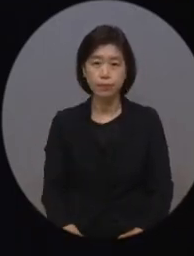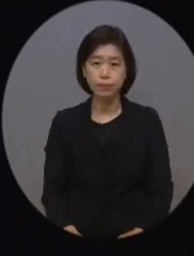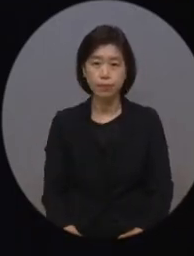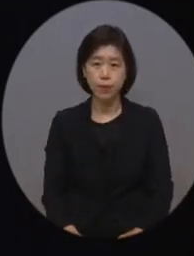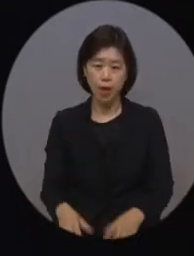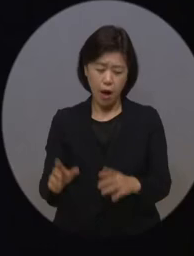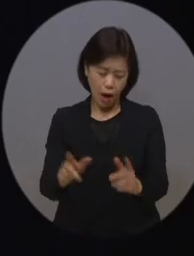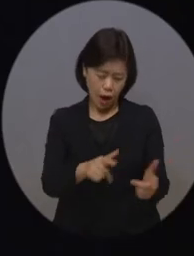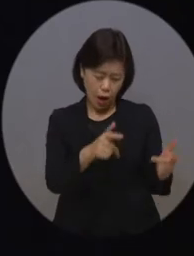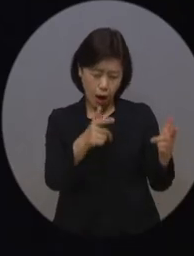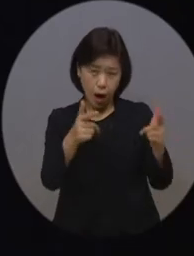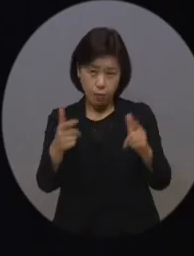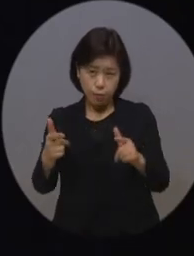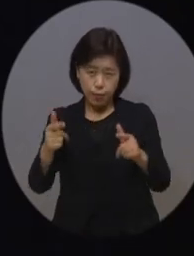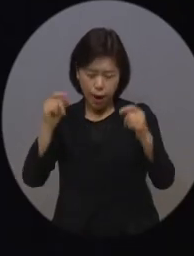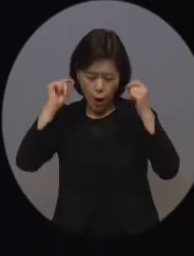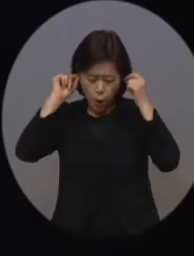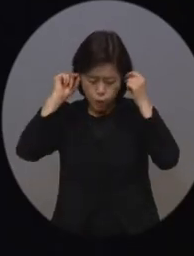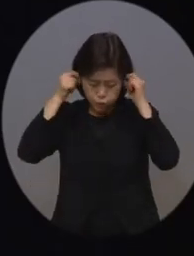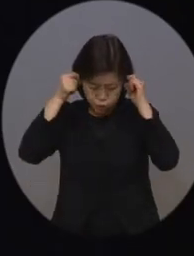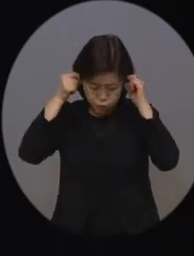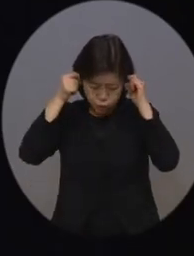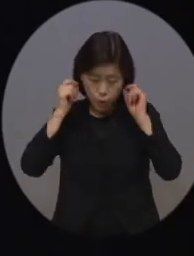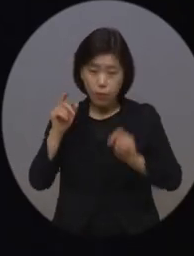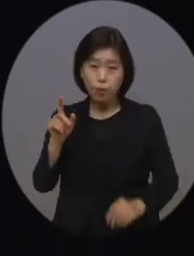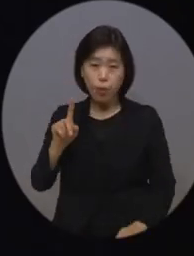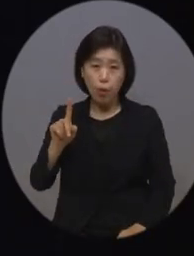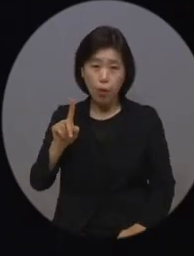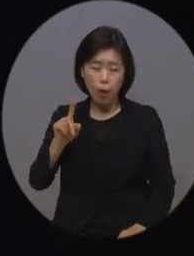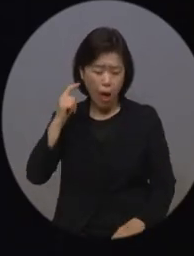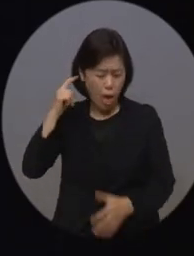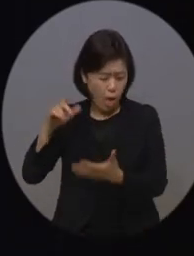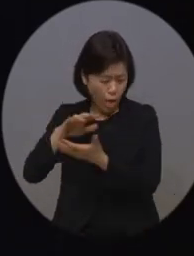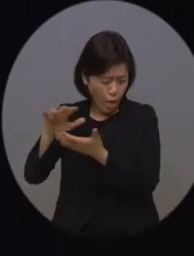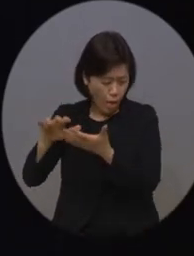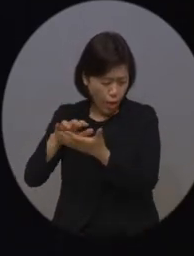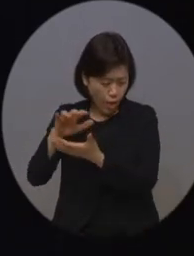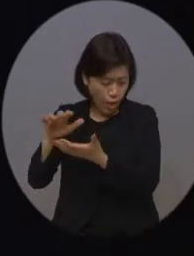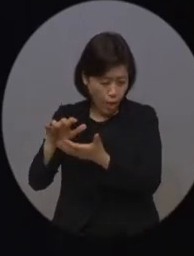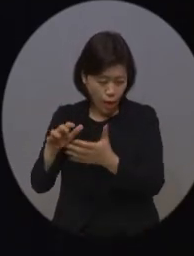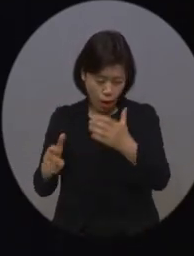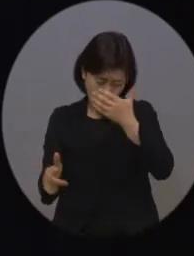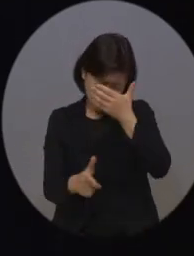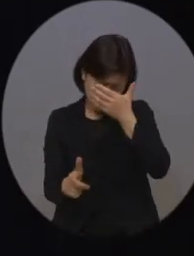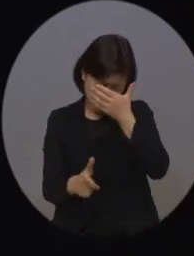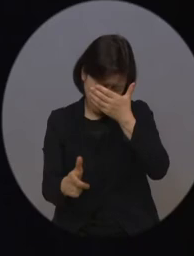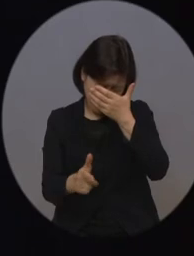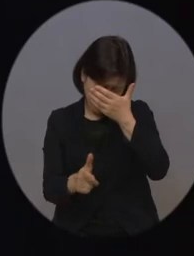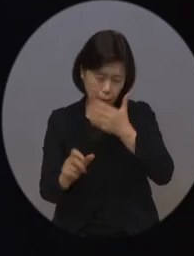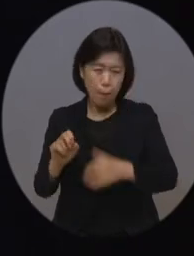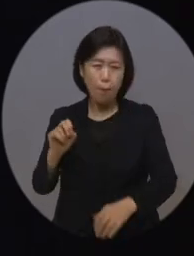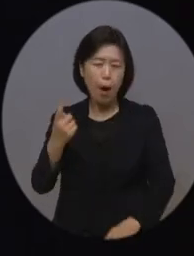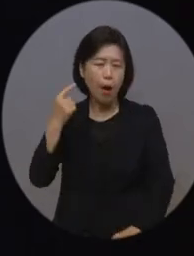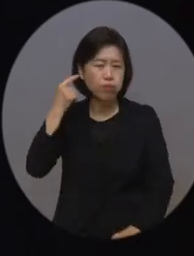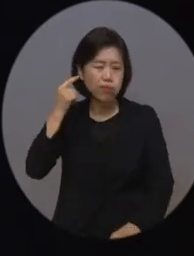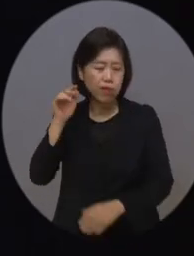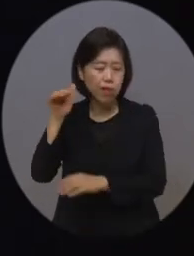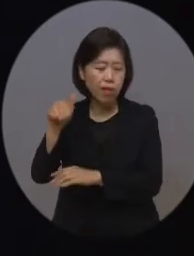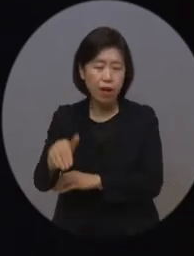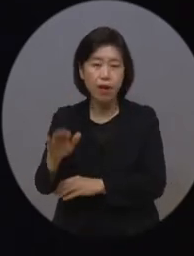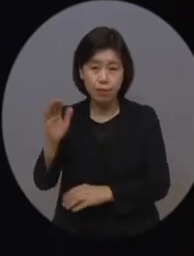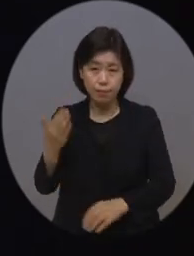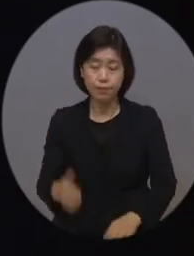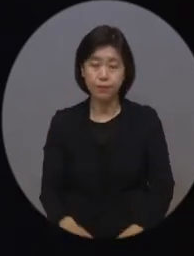하루 종일 귓구멍을 쑤셔온 용접 소리, 그리고 40년 넘게 동굴벽을